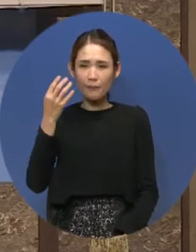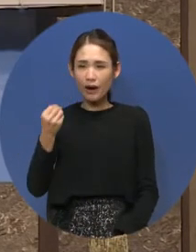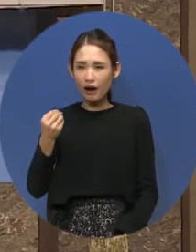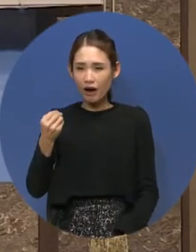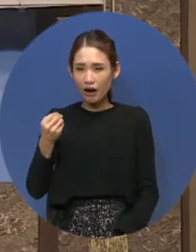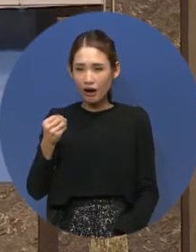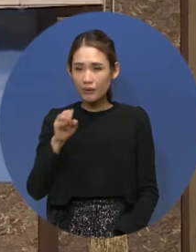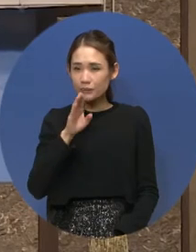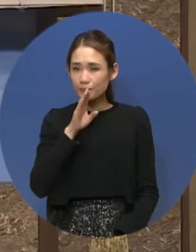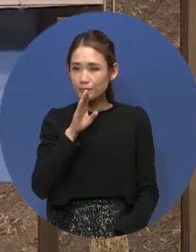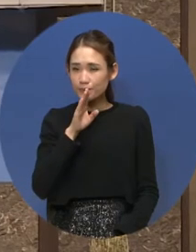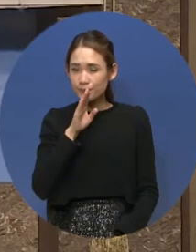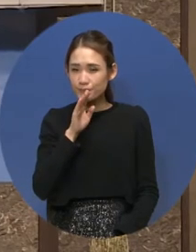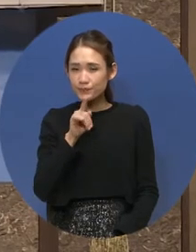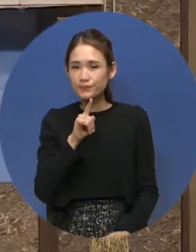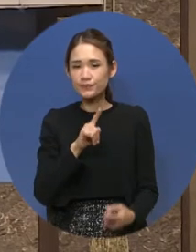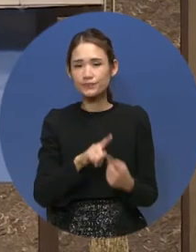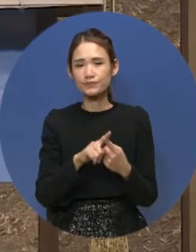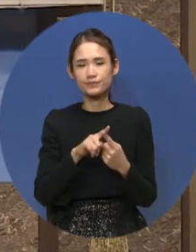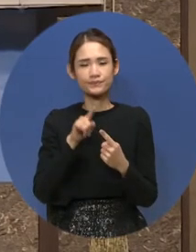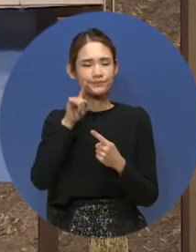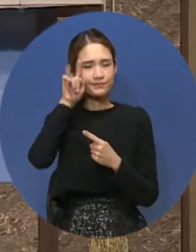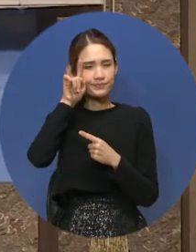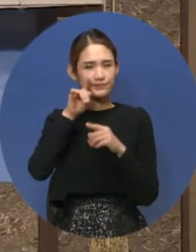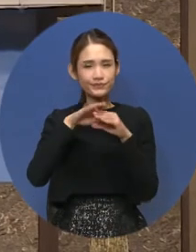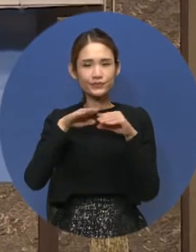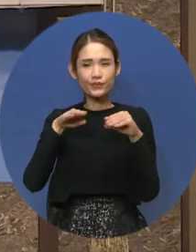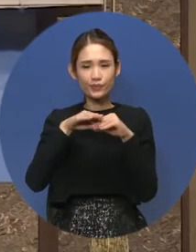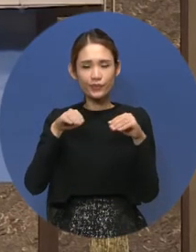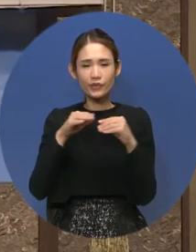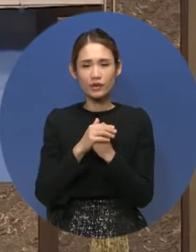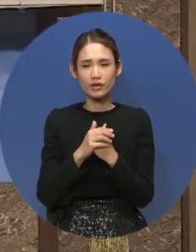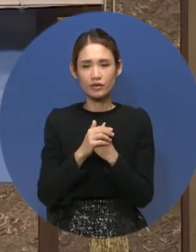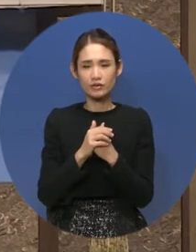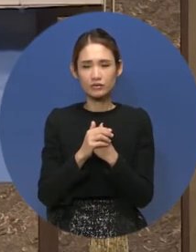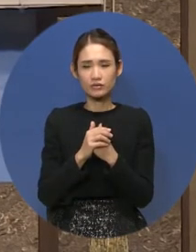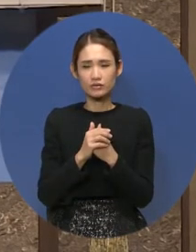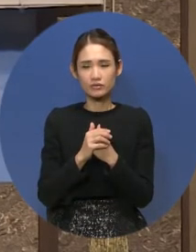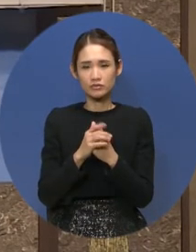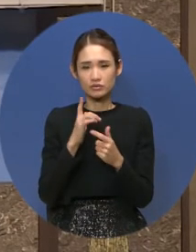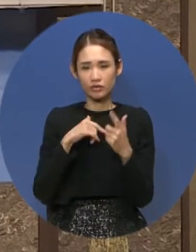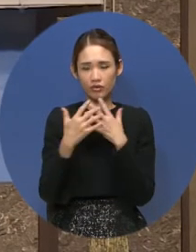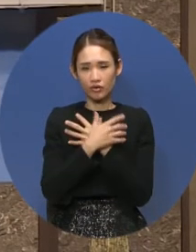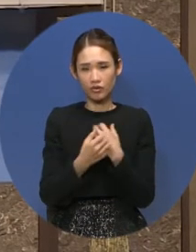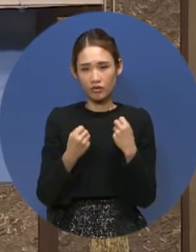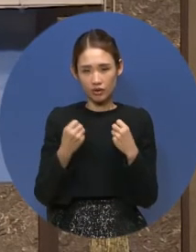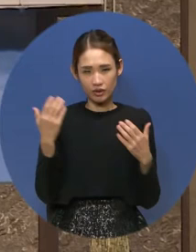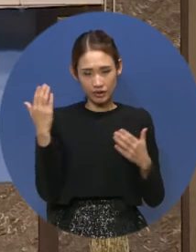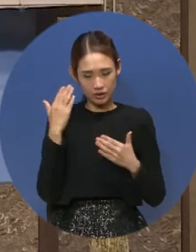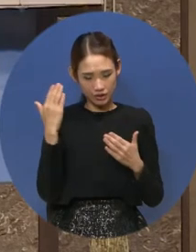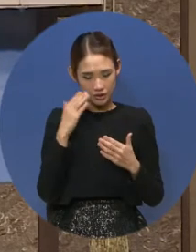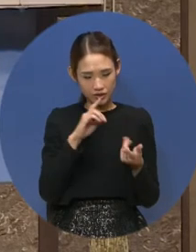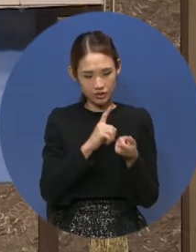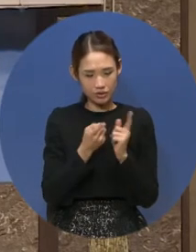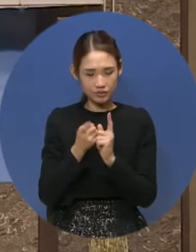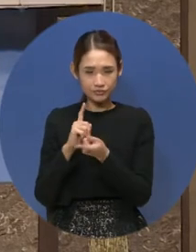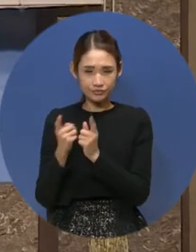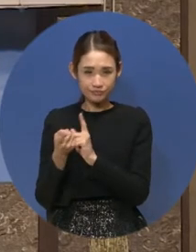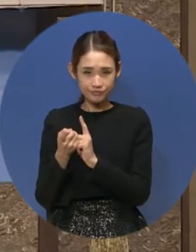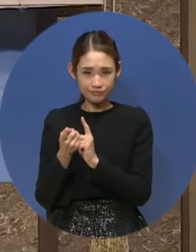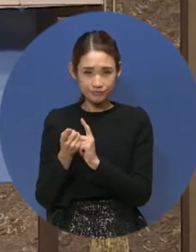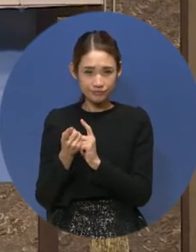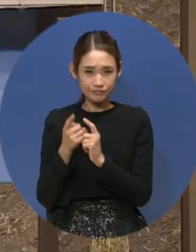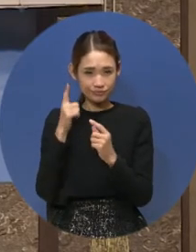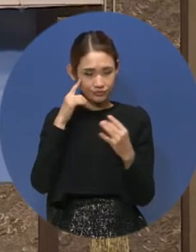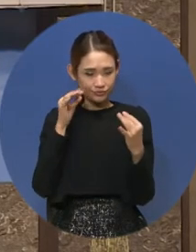받잖아요. 예. 거기서 이제 스트레스도 풀고 또 거기서 그 건전한 또 학생들 간에 또 교감을